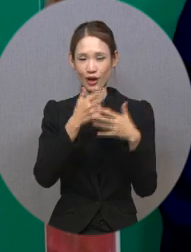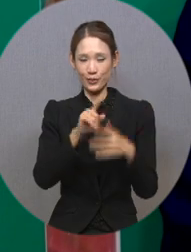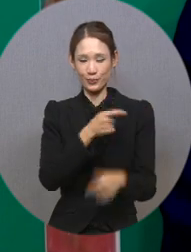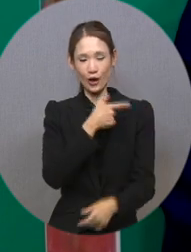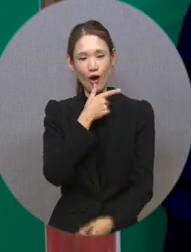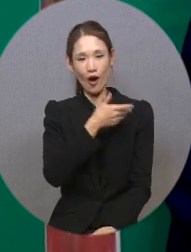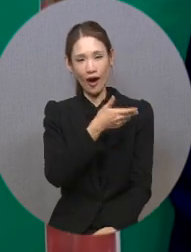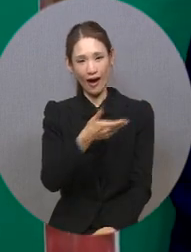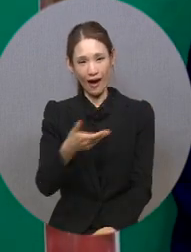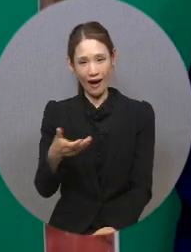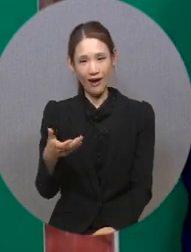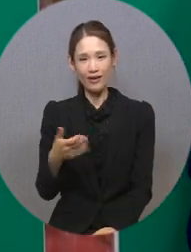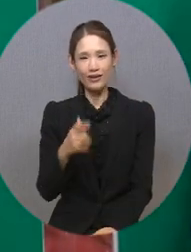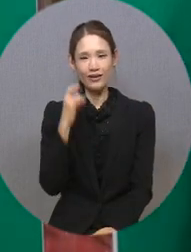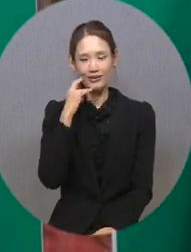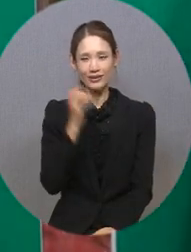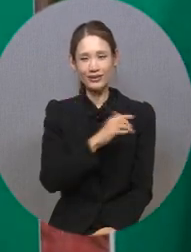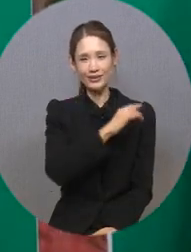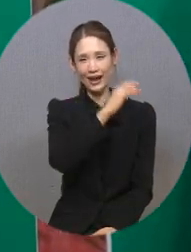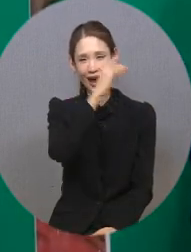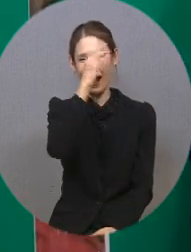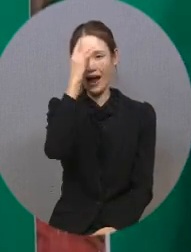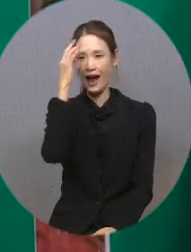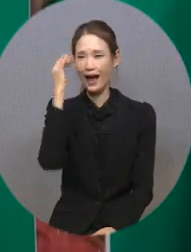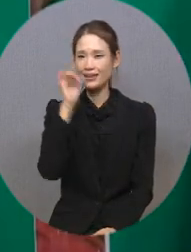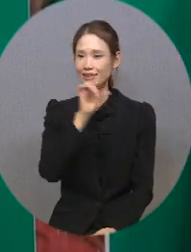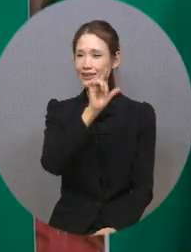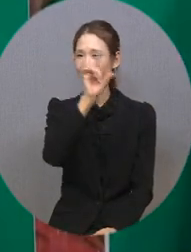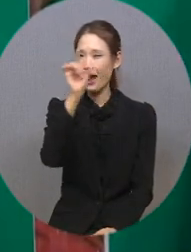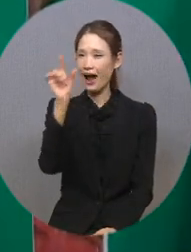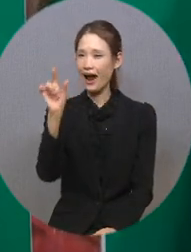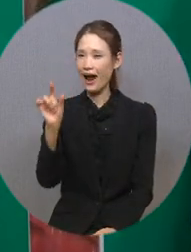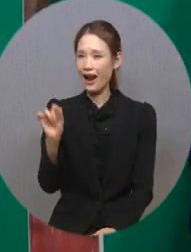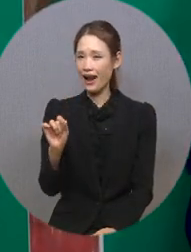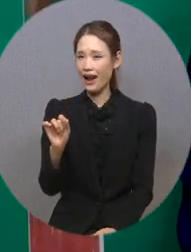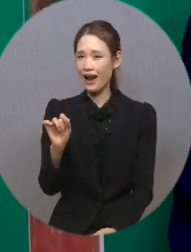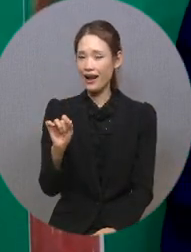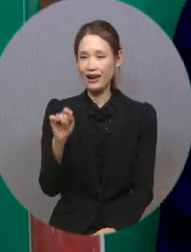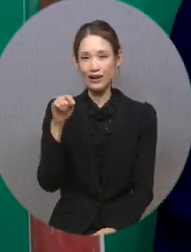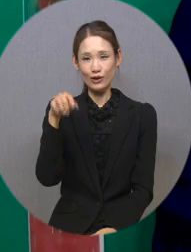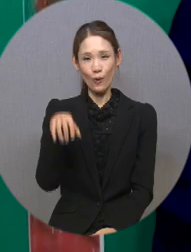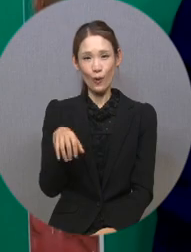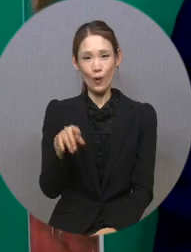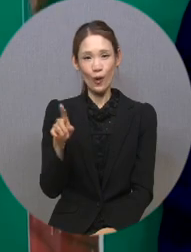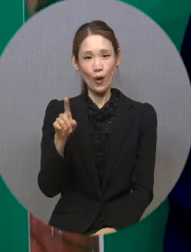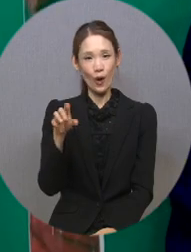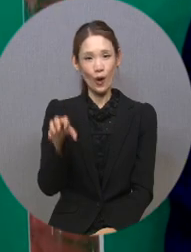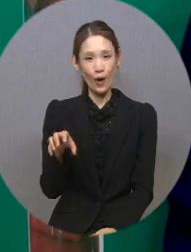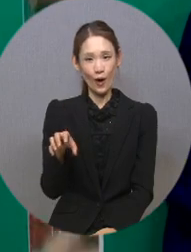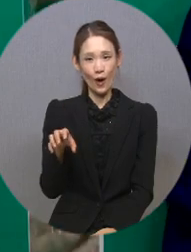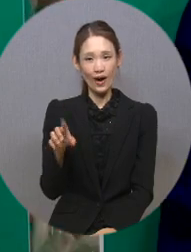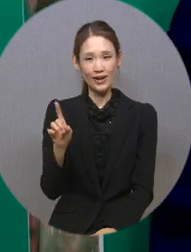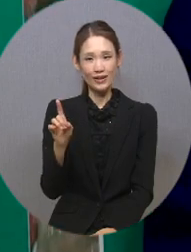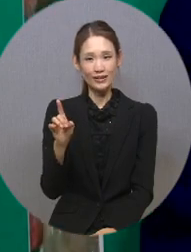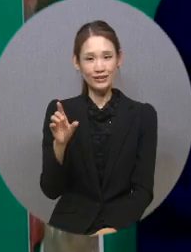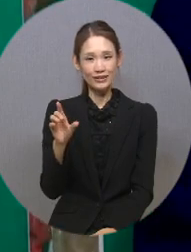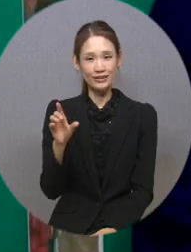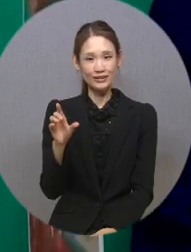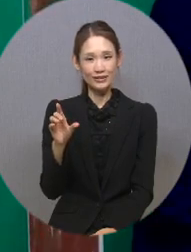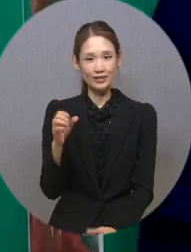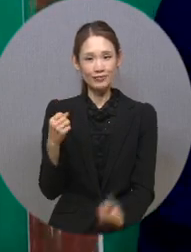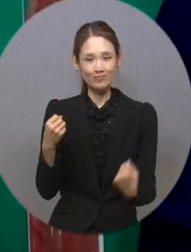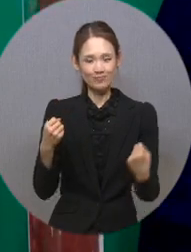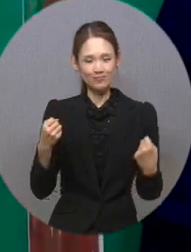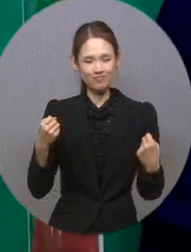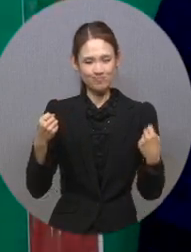흐르고 그리고 아름다운 달이 뜨는 이곳 어딘지 아십니까? 기가 완전히